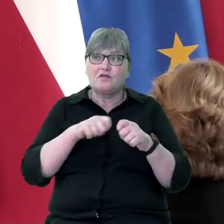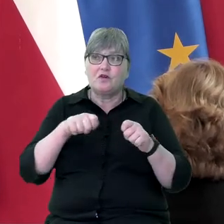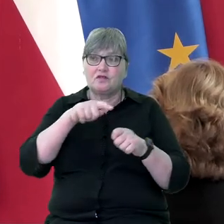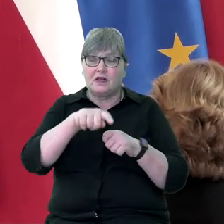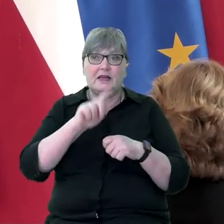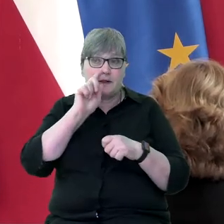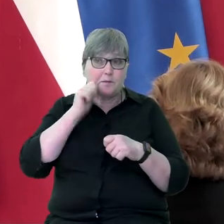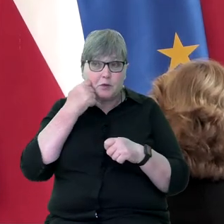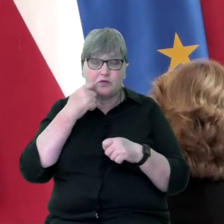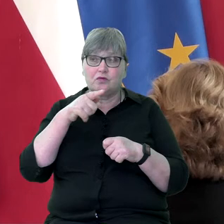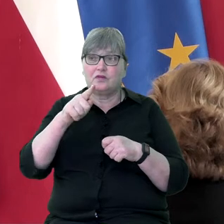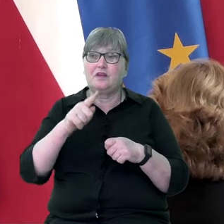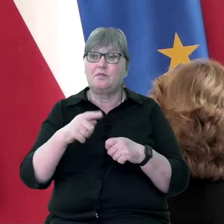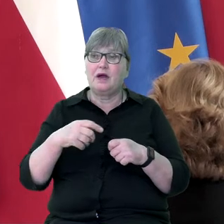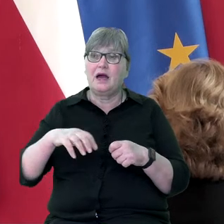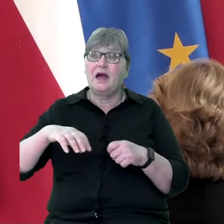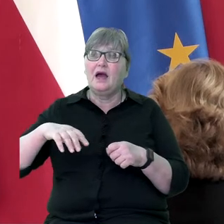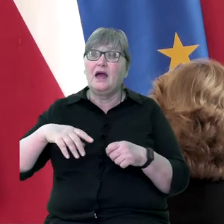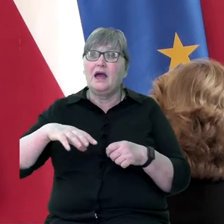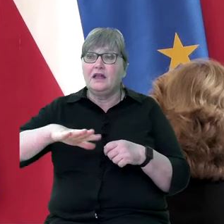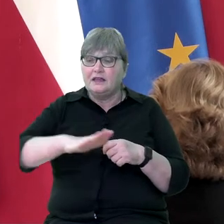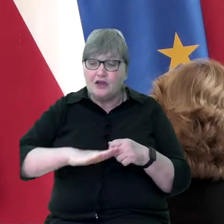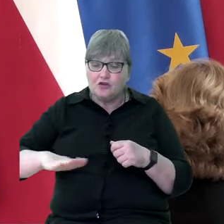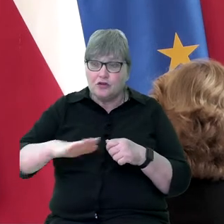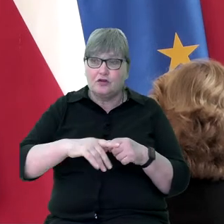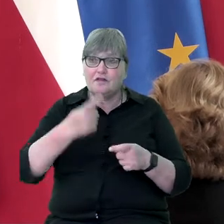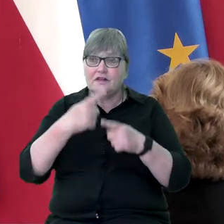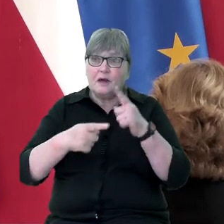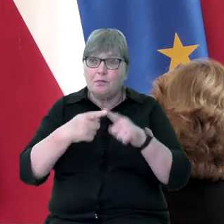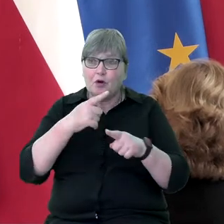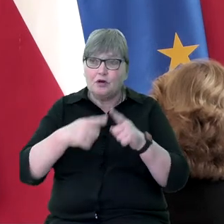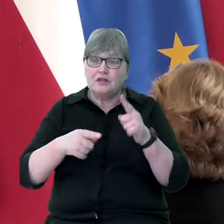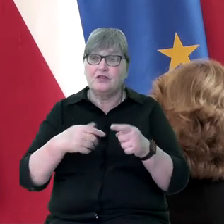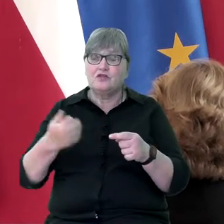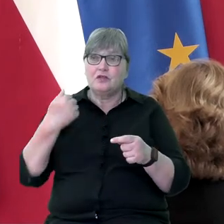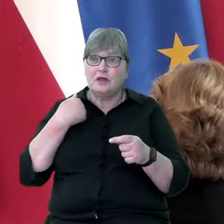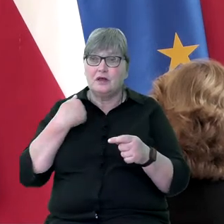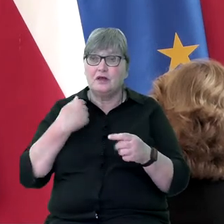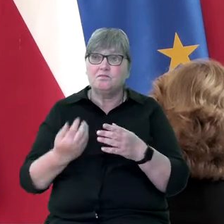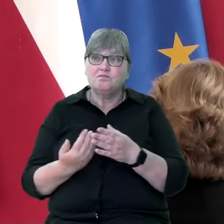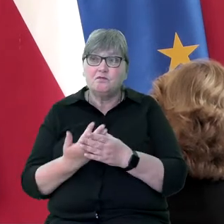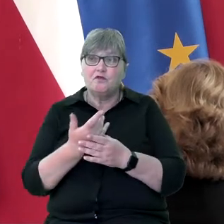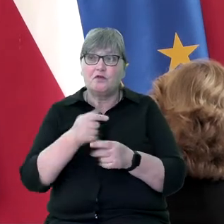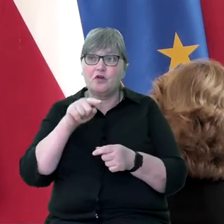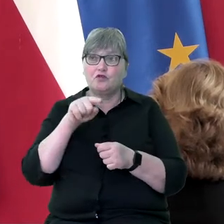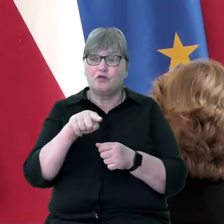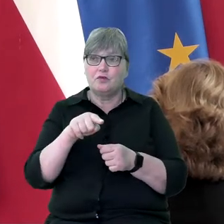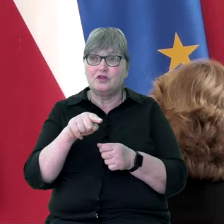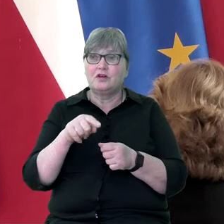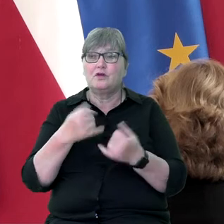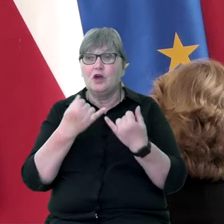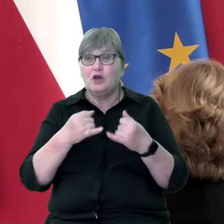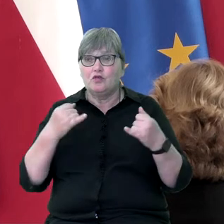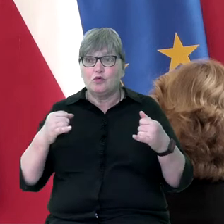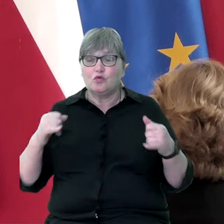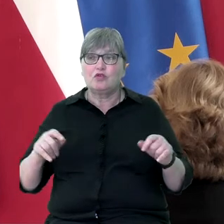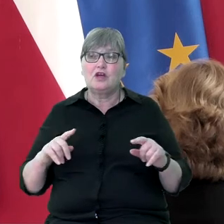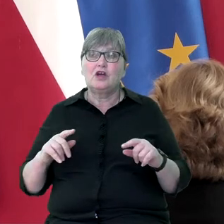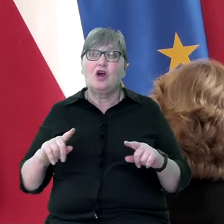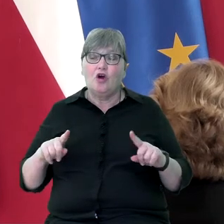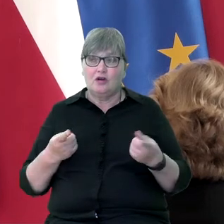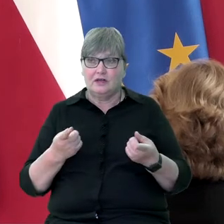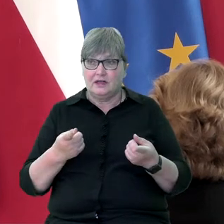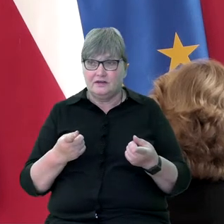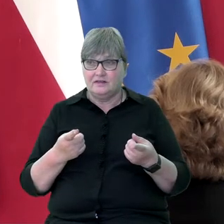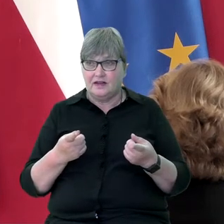oczywiście no, wywodziły się z tych organizacji opozycyjnych, co przez pierwsze lata funkcjonowania struktur